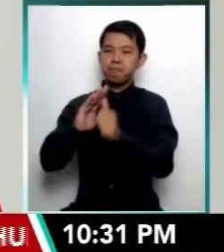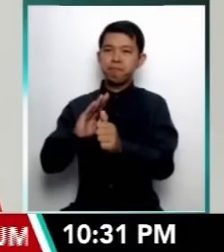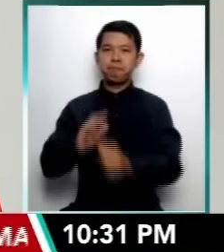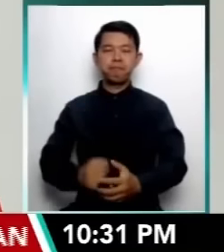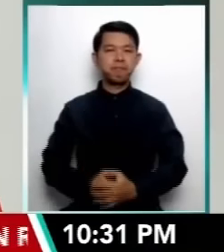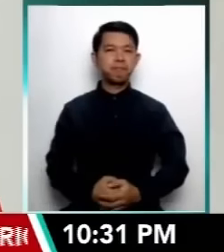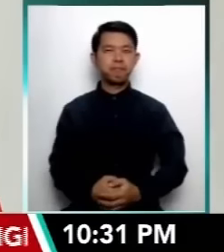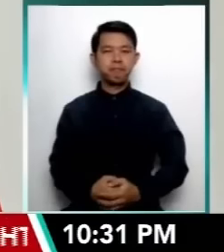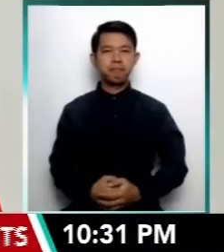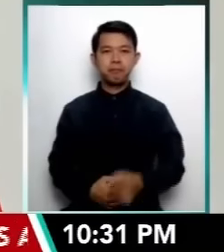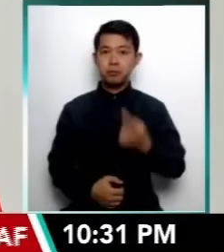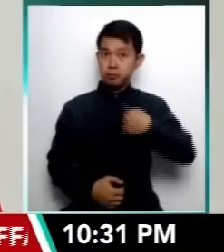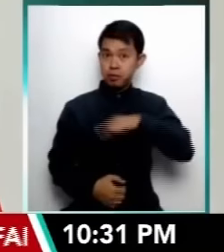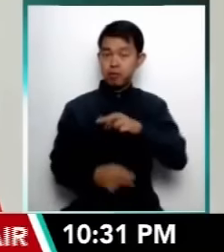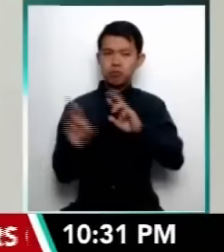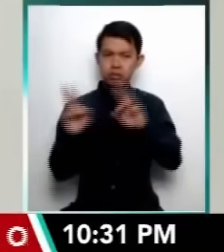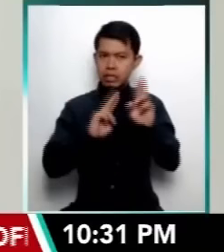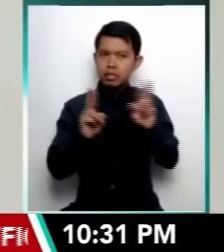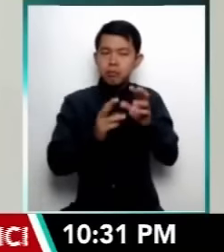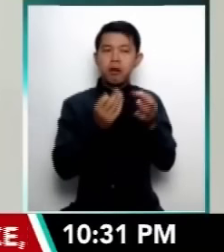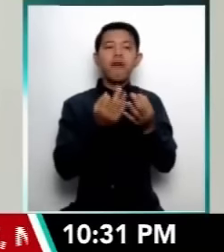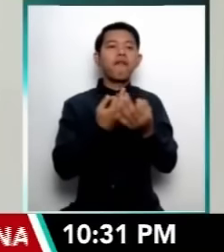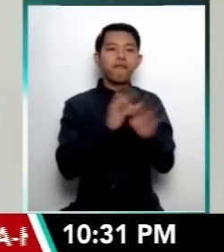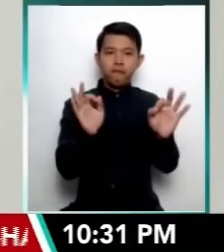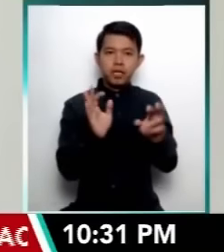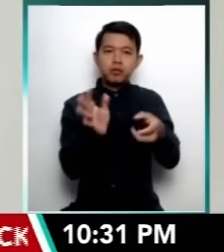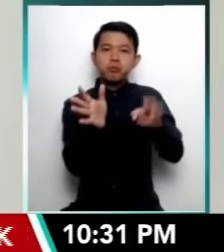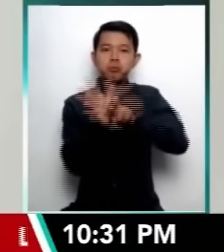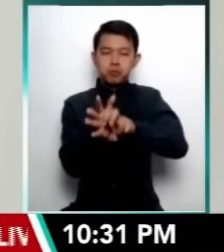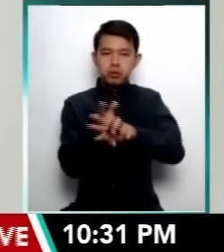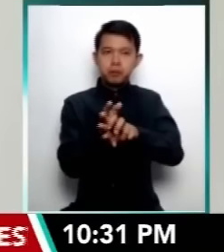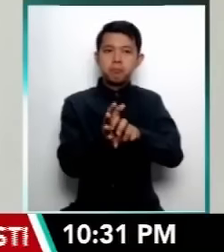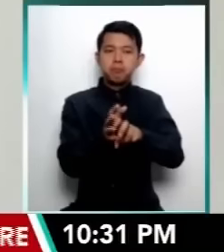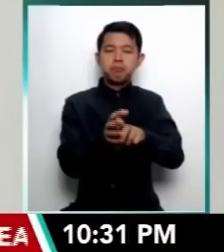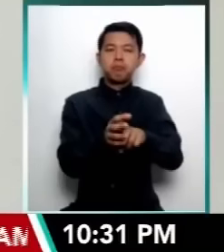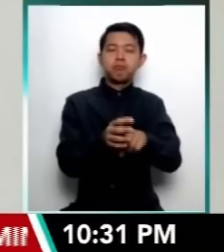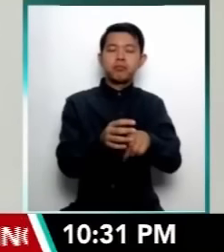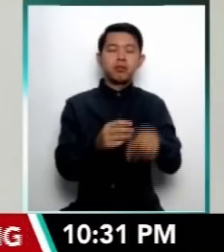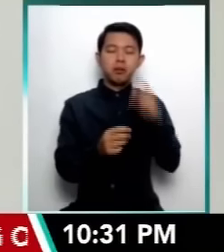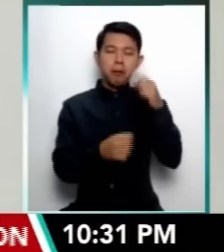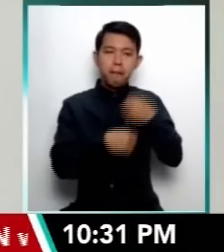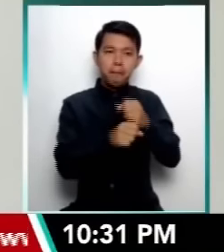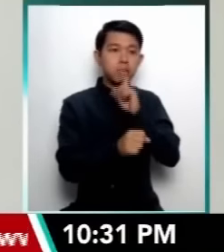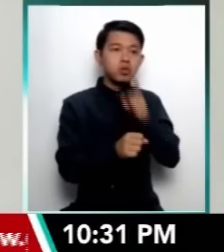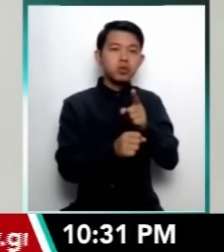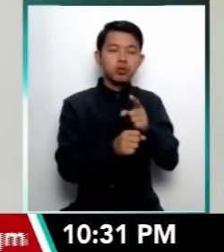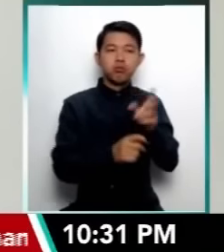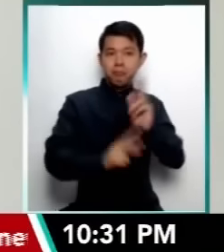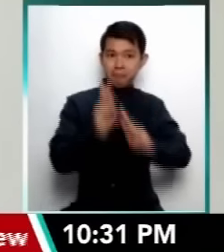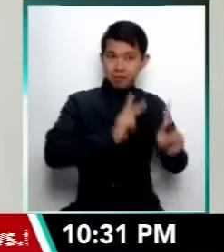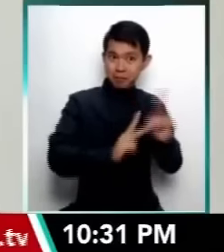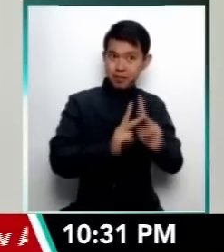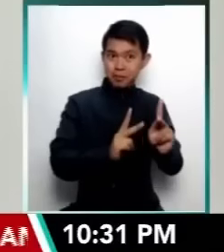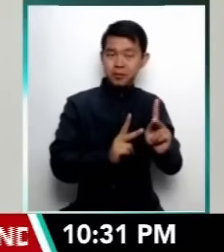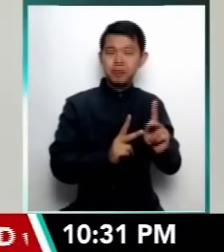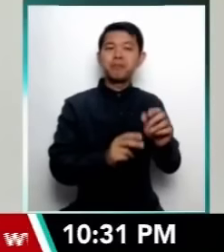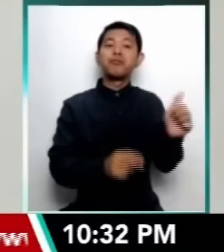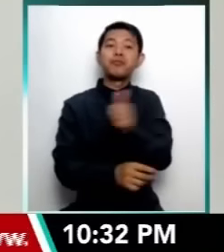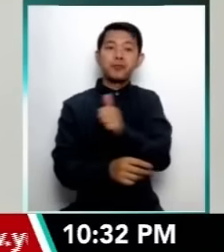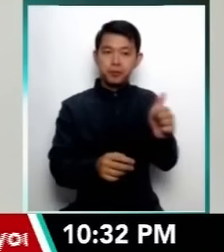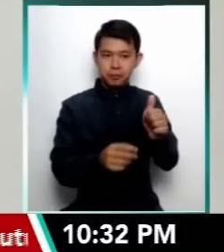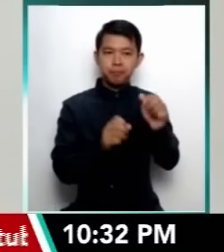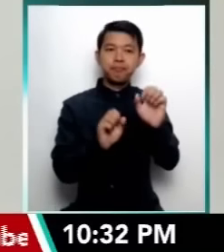ng mga libreng sakay para po masigurado na meron pa rin pong magagamit na transport options ito pong